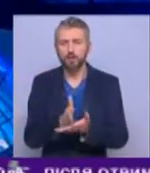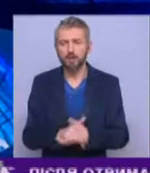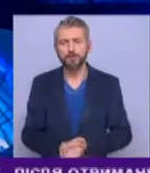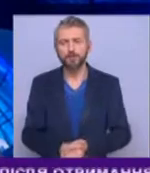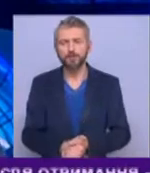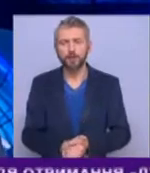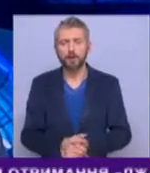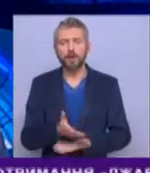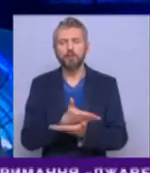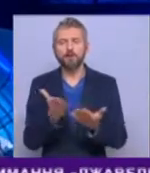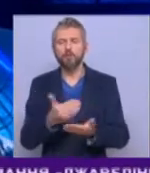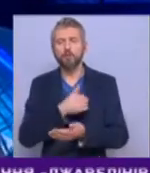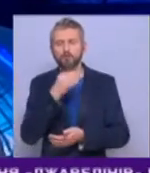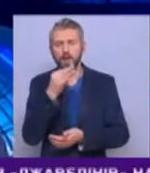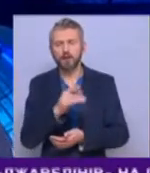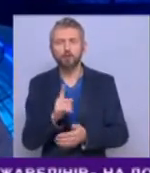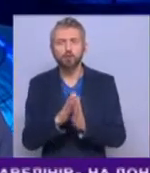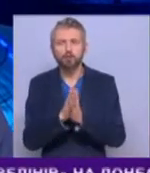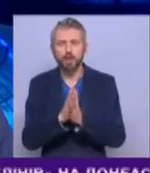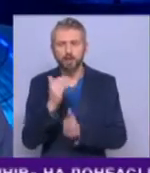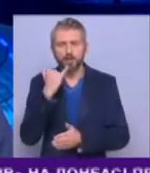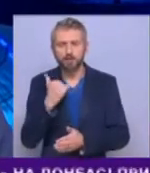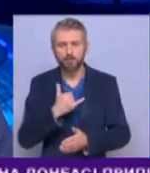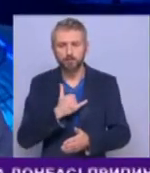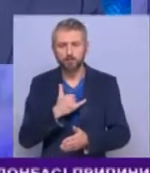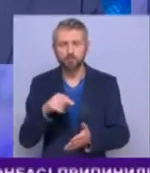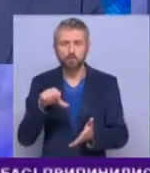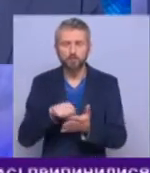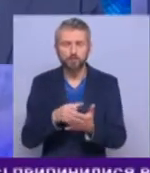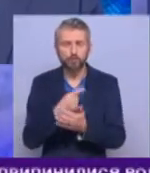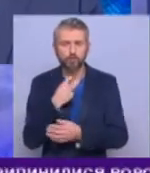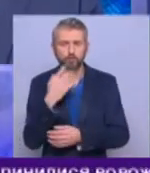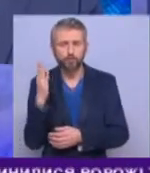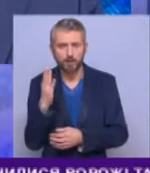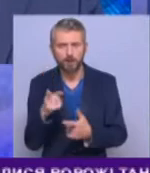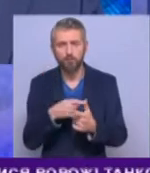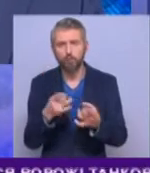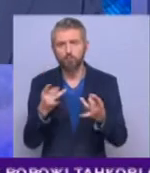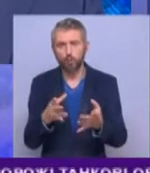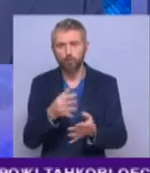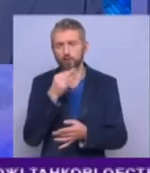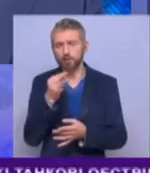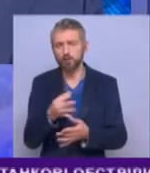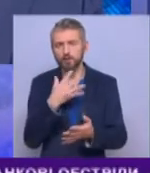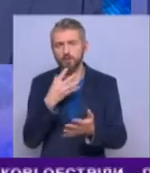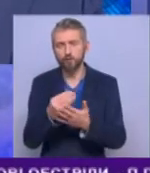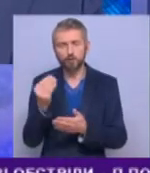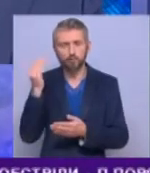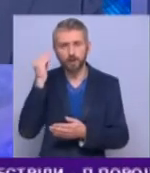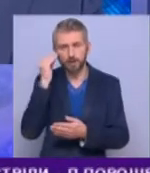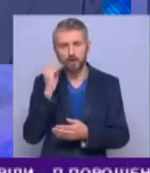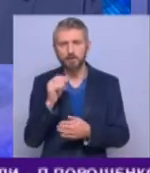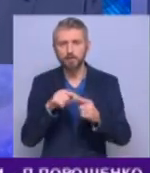Шановні, а вам хотів би сказати, що, будь ласка, долучайтеся до голосування, або просто, як то кажуть, висловлюйте свої думки